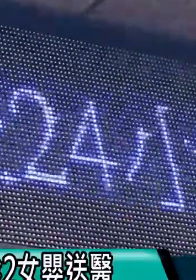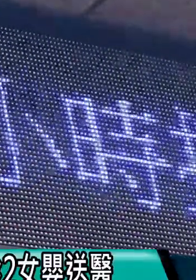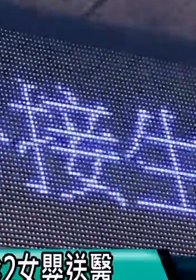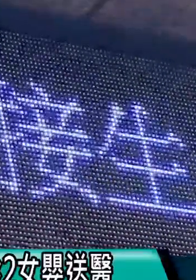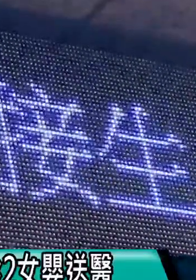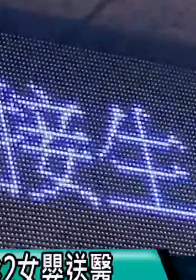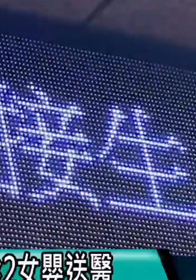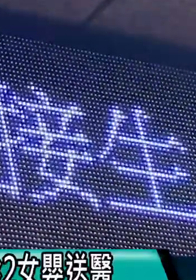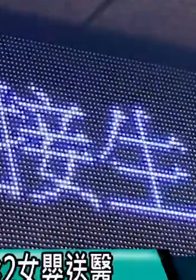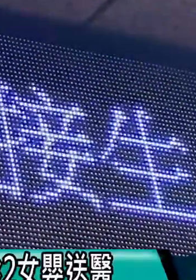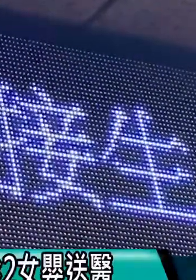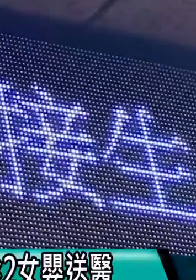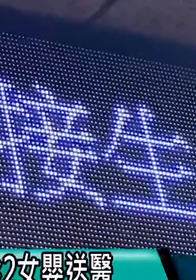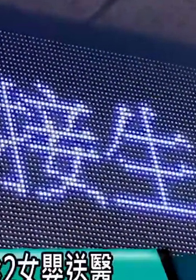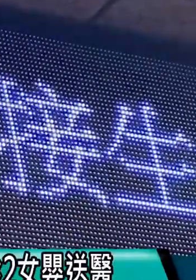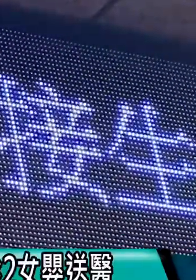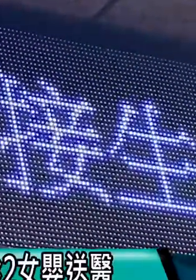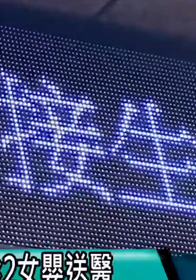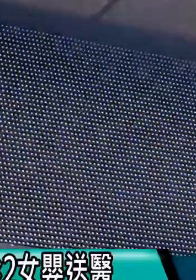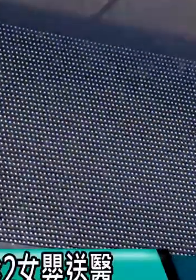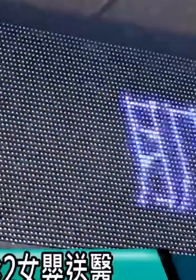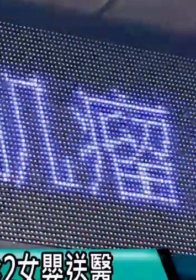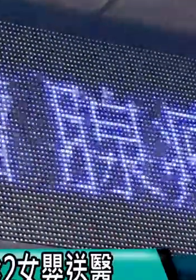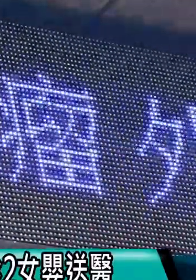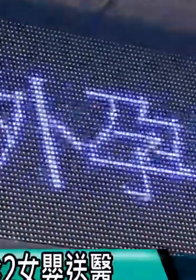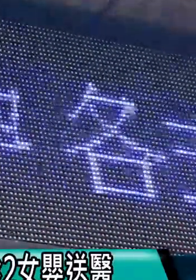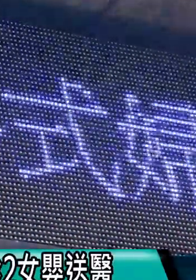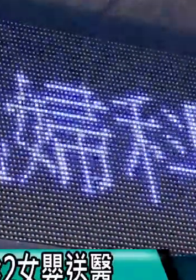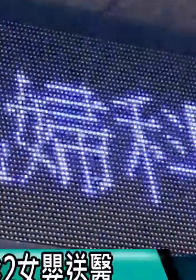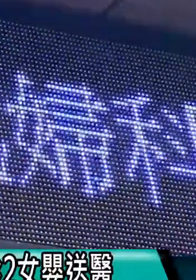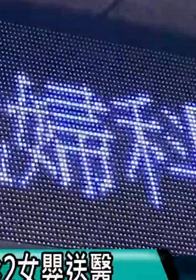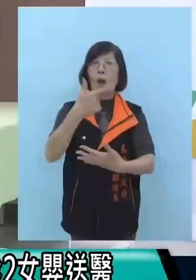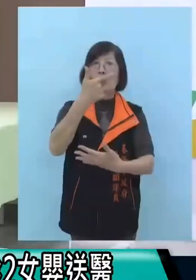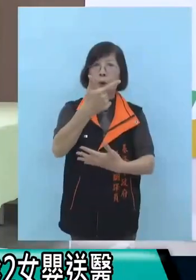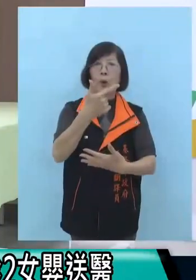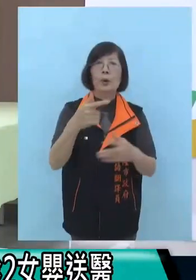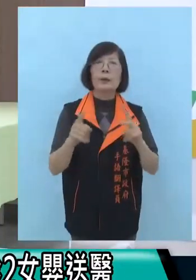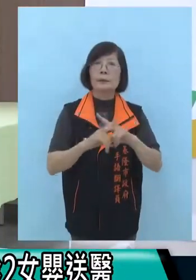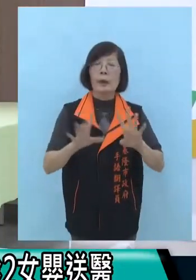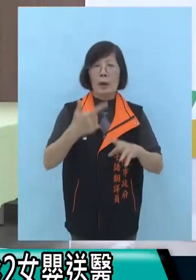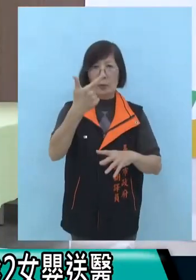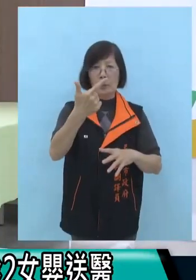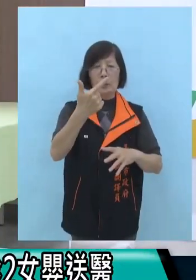送医或包括这6名，然后其中2名